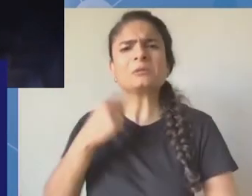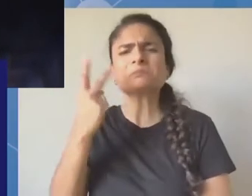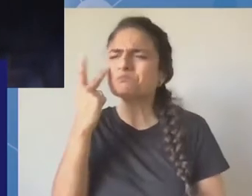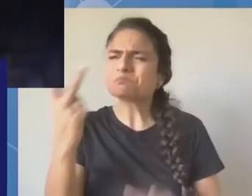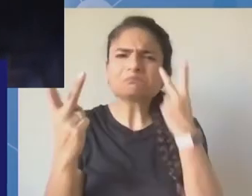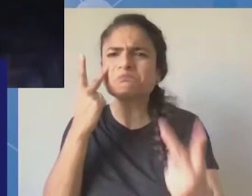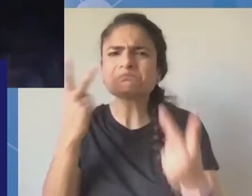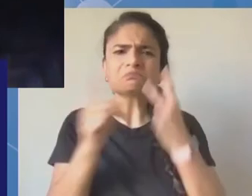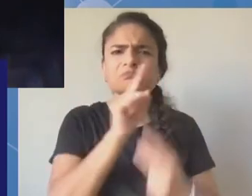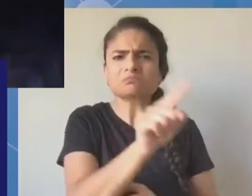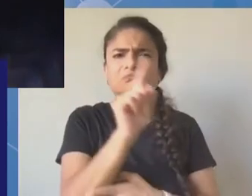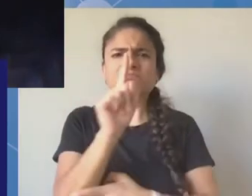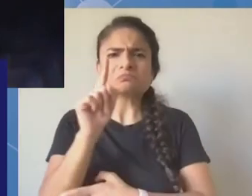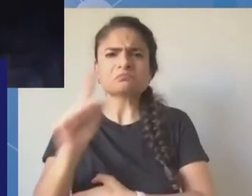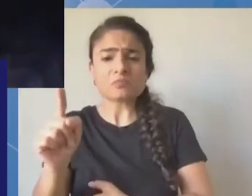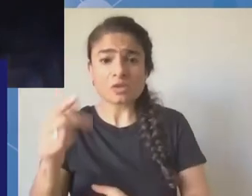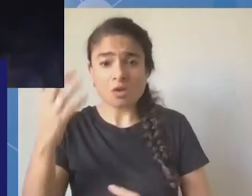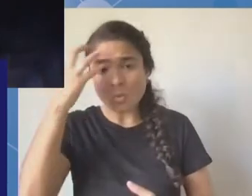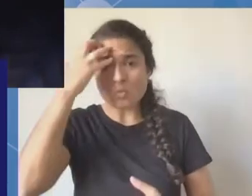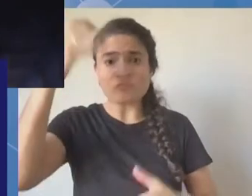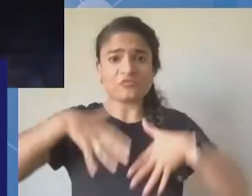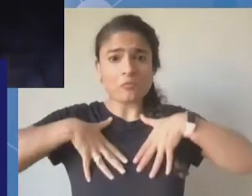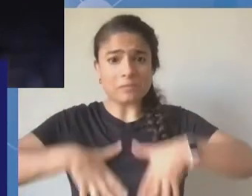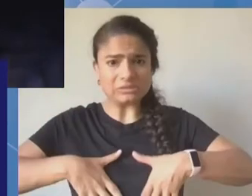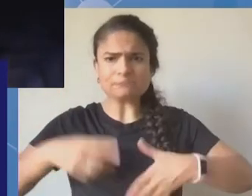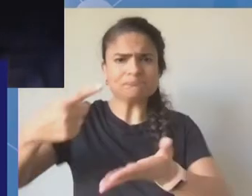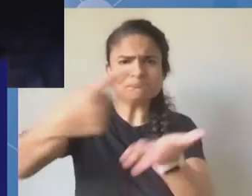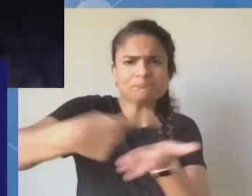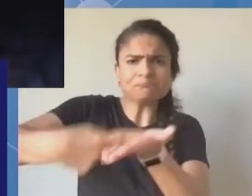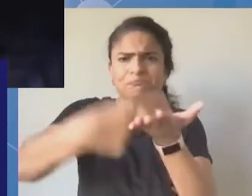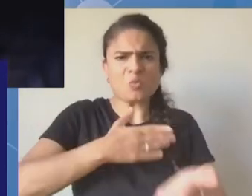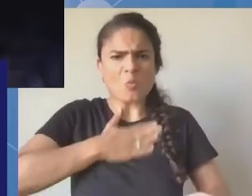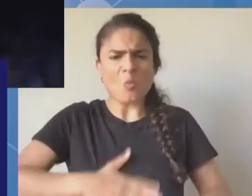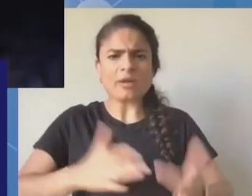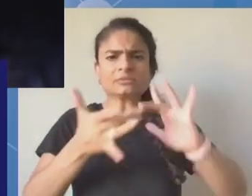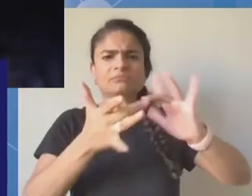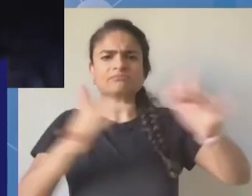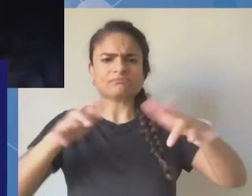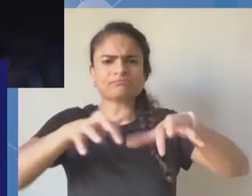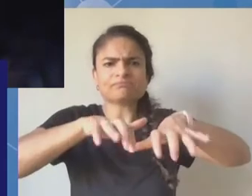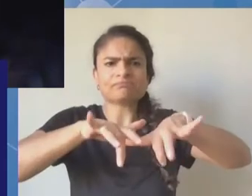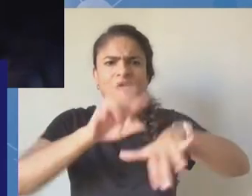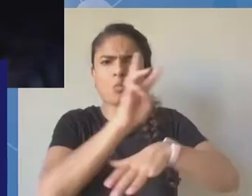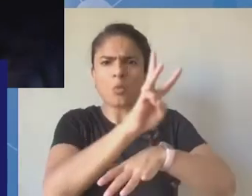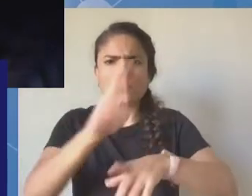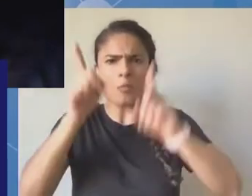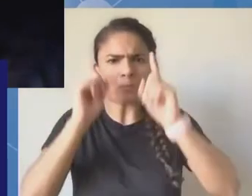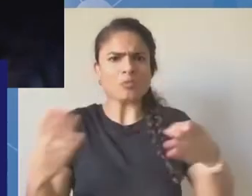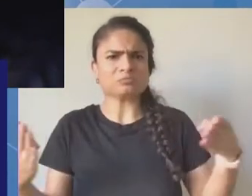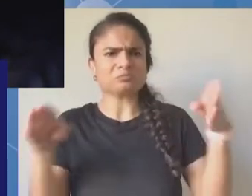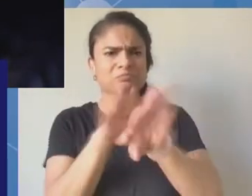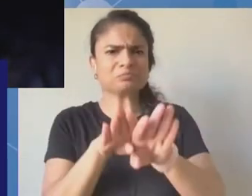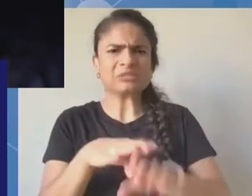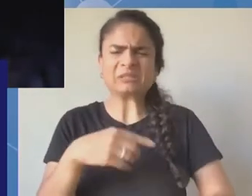网关闭互联网的吧。我相信这个事件应该是得到更大的一些重视。我们要